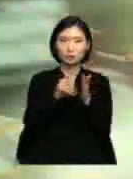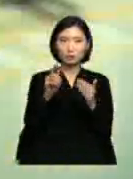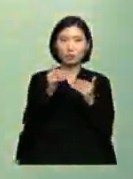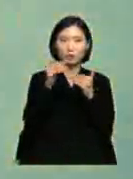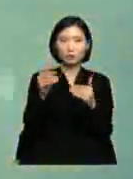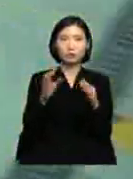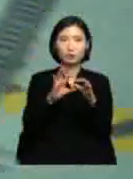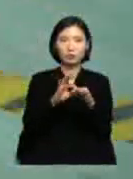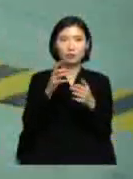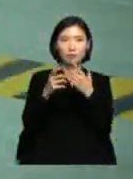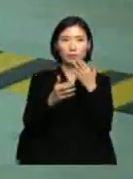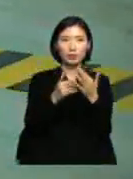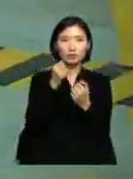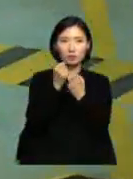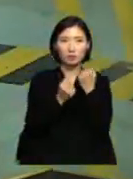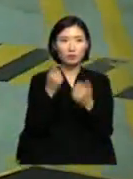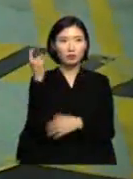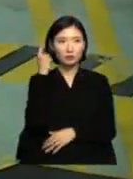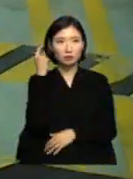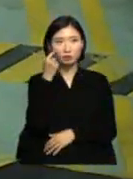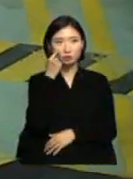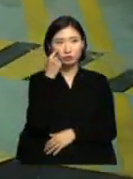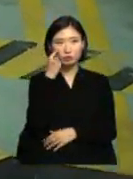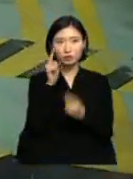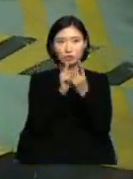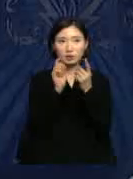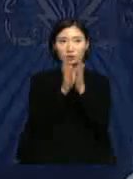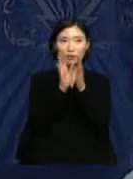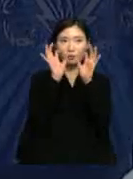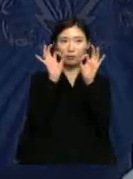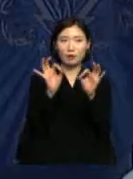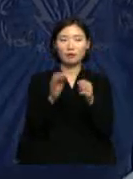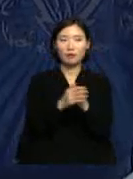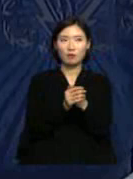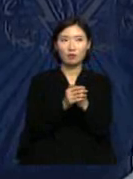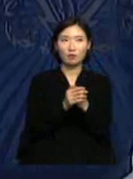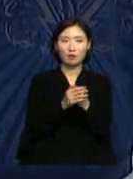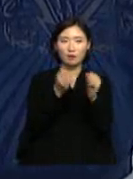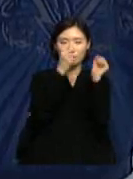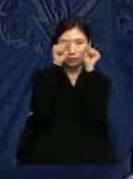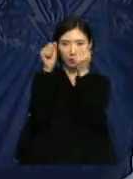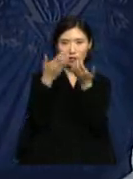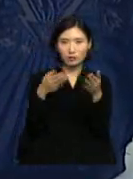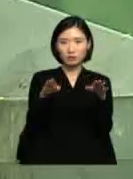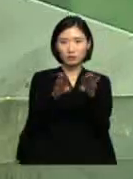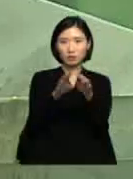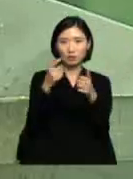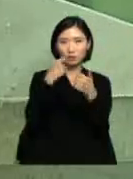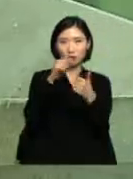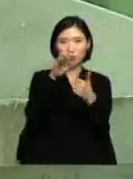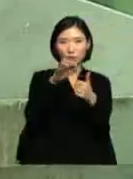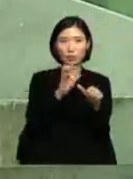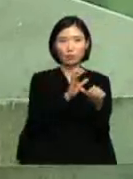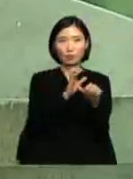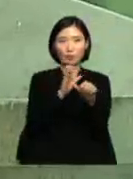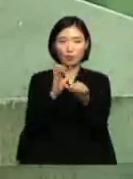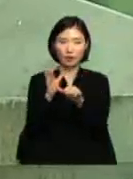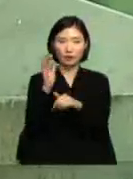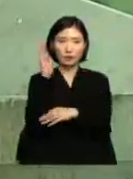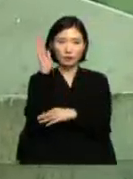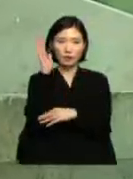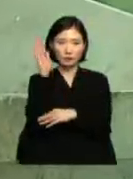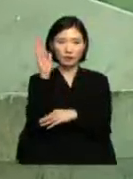거쳐 태워지는지 설명을 듣고 눈으로 직접 봅니다. 님비 시설을 교육의 장으로 활용하는